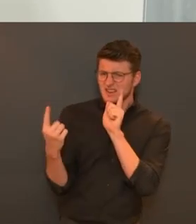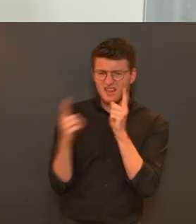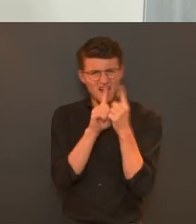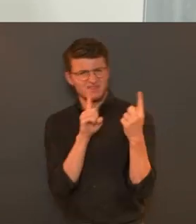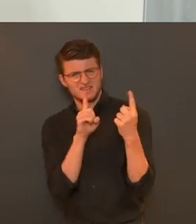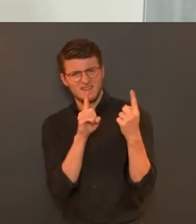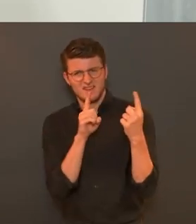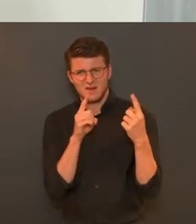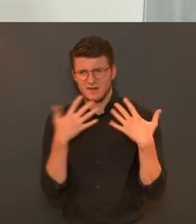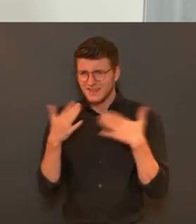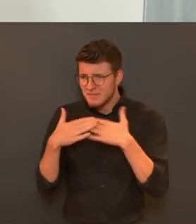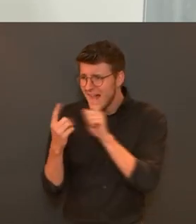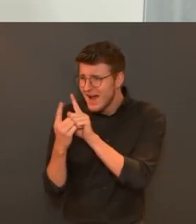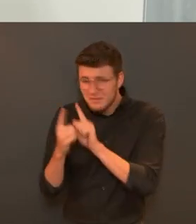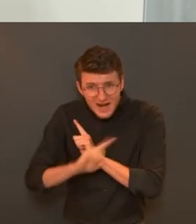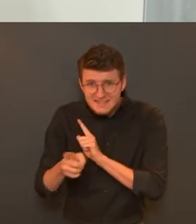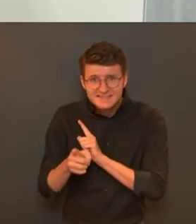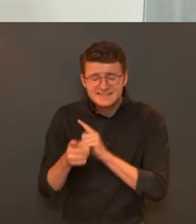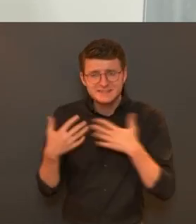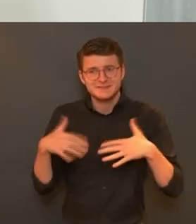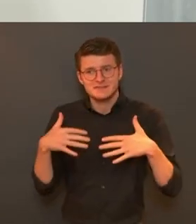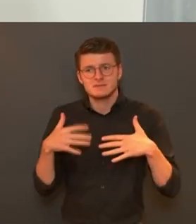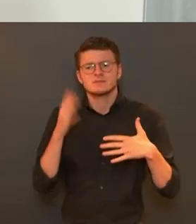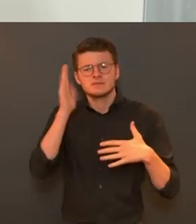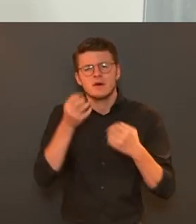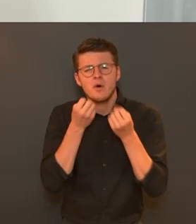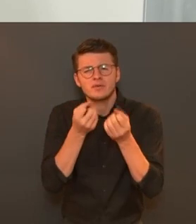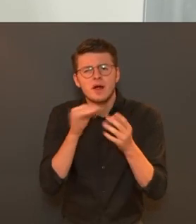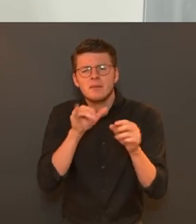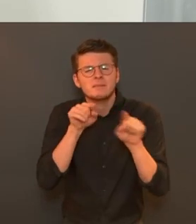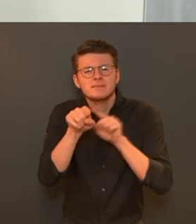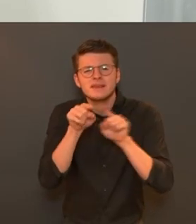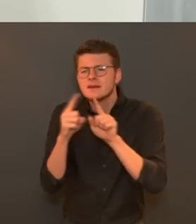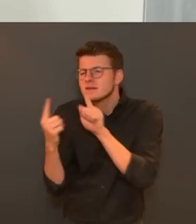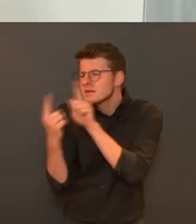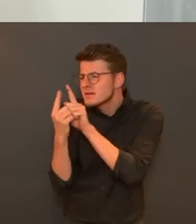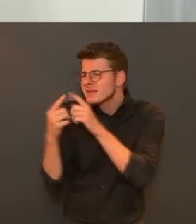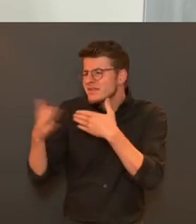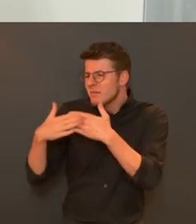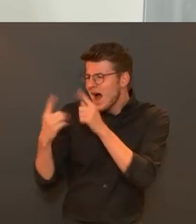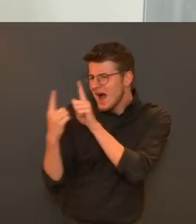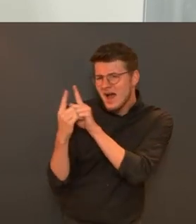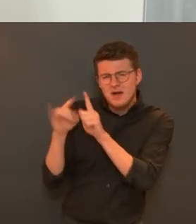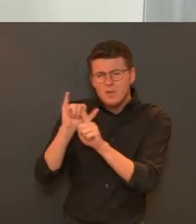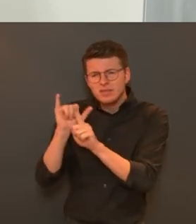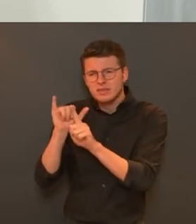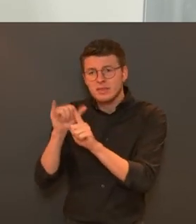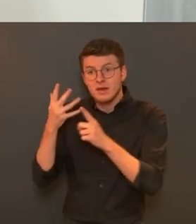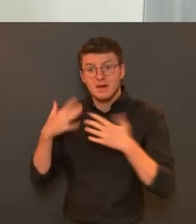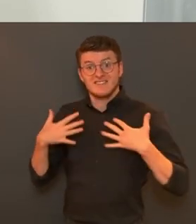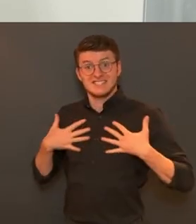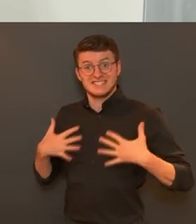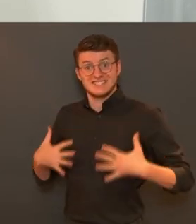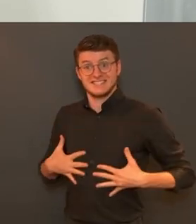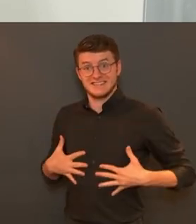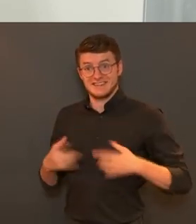personnes. Et c'est quoi ces contacts rapprochés? Eh bien, il est très important de bien le comprendre. Les contacts rapprochés, ce